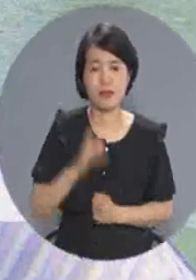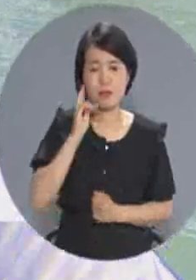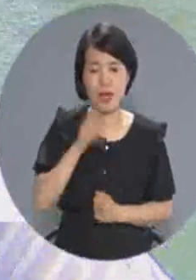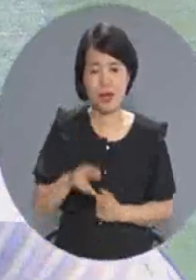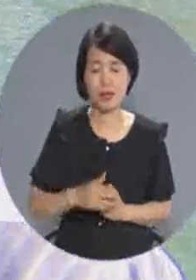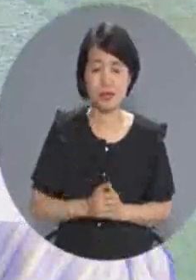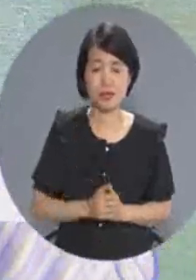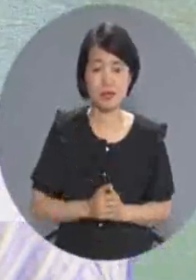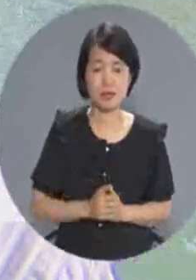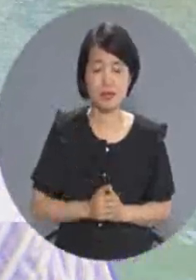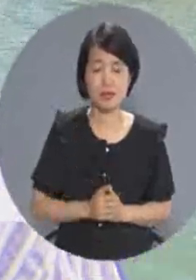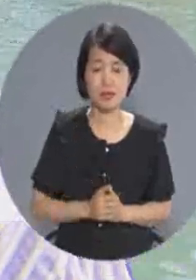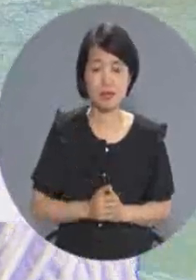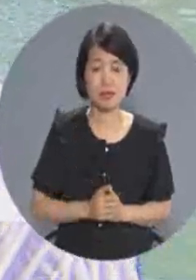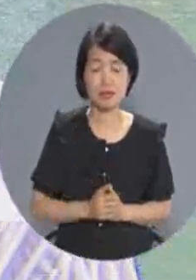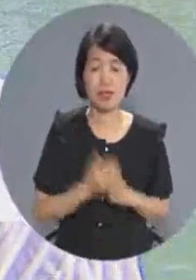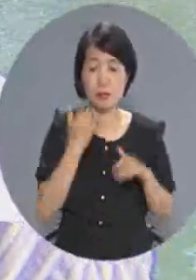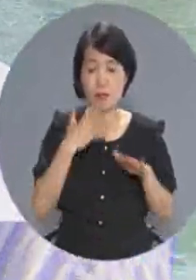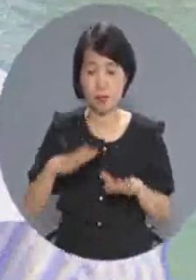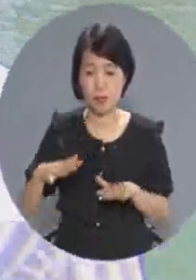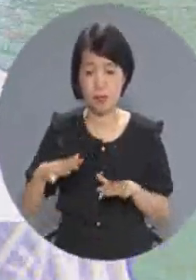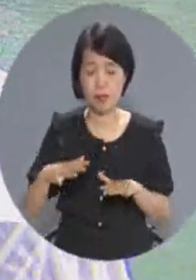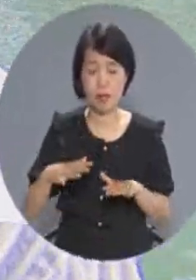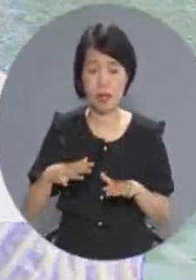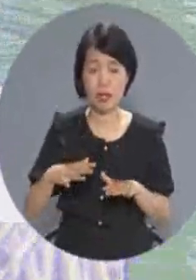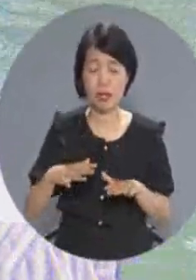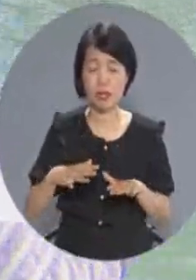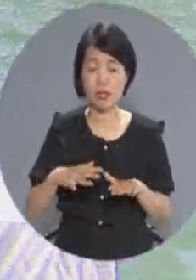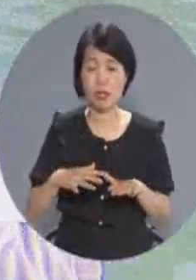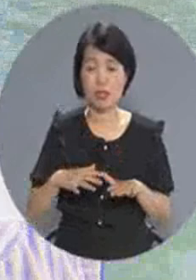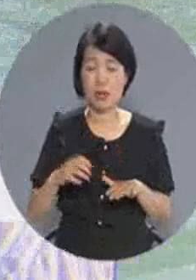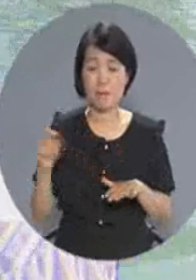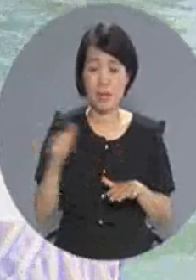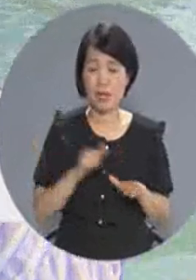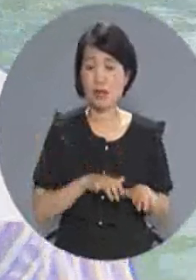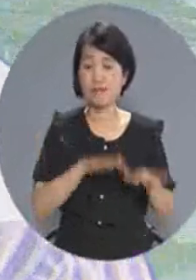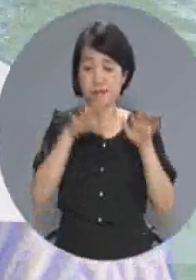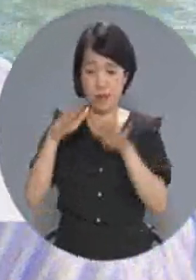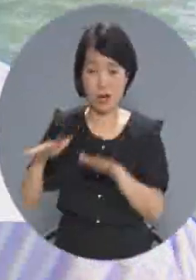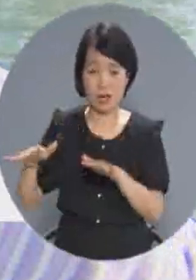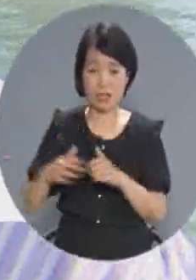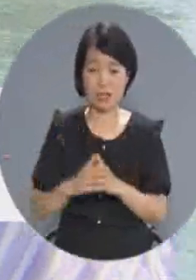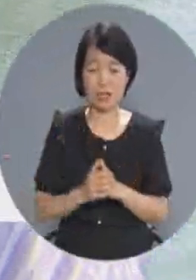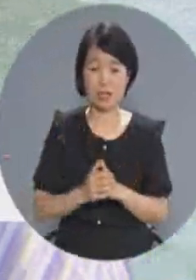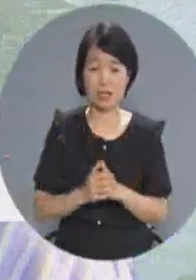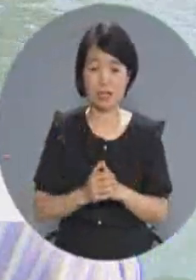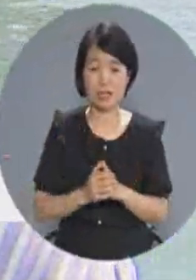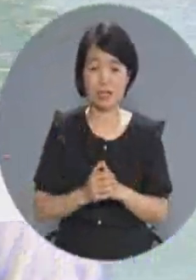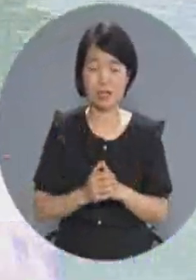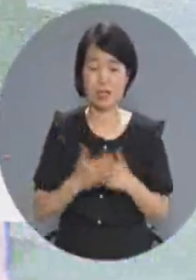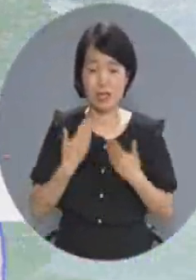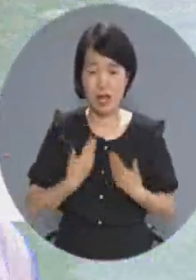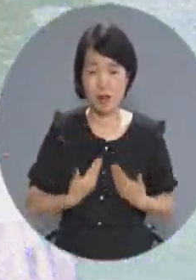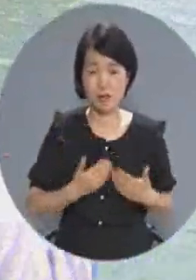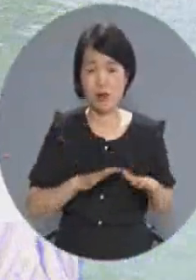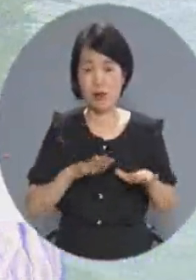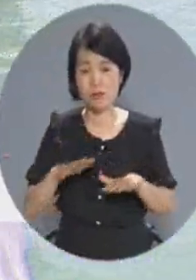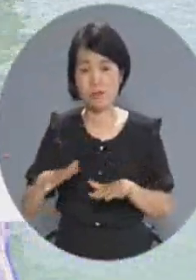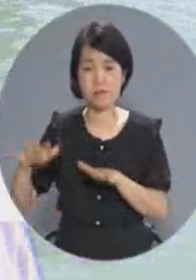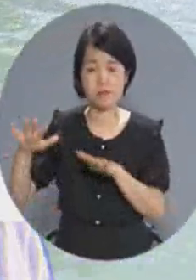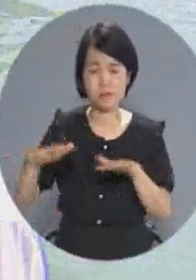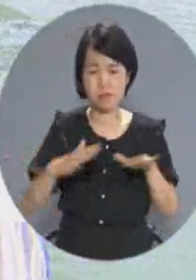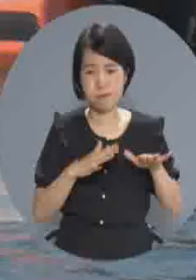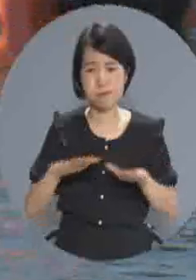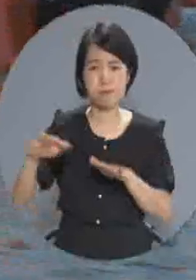이게 내만성이라 조류가 세다면은 그냥 쉽게 넘어가는 내만성이라 그 띠가 다시 왔다 잘 계속